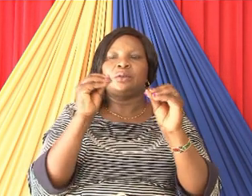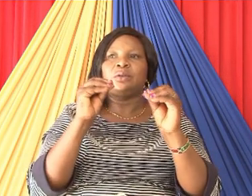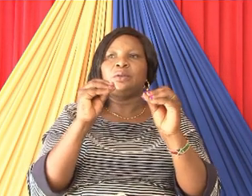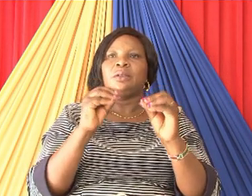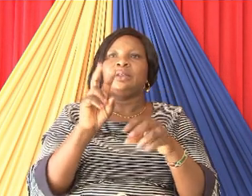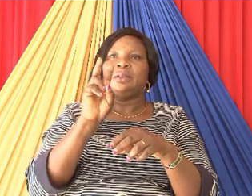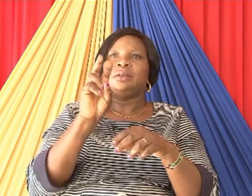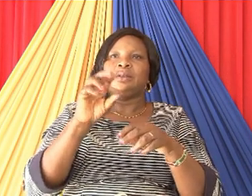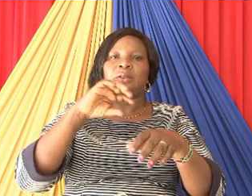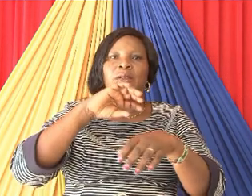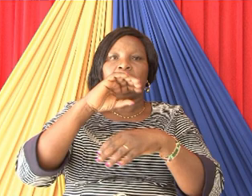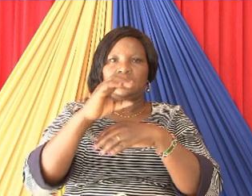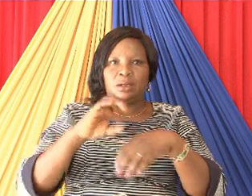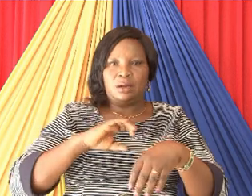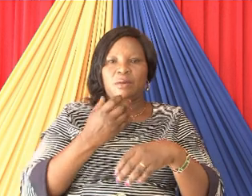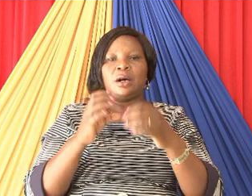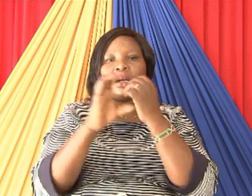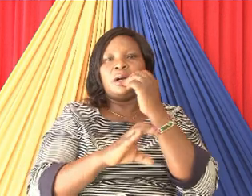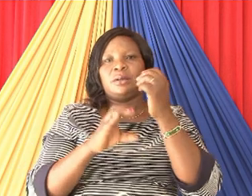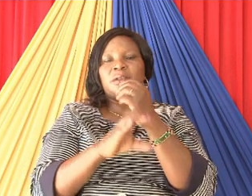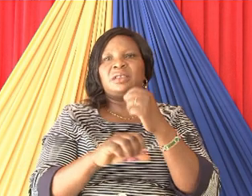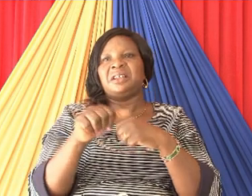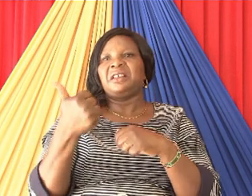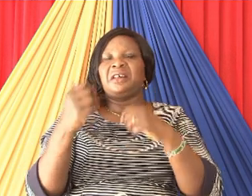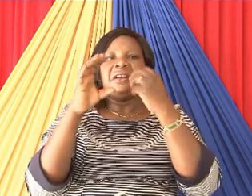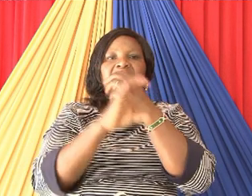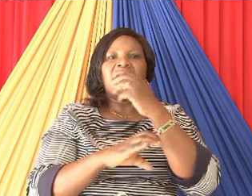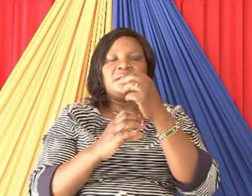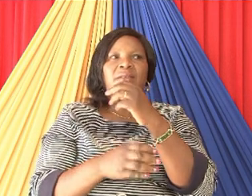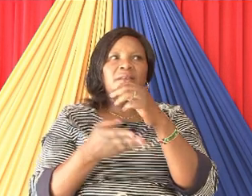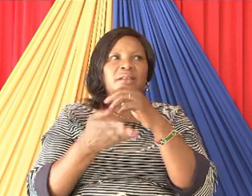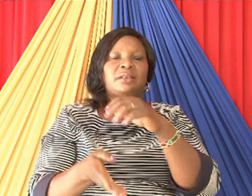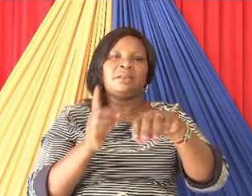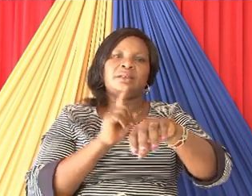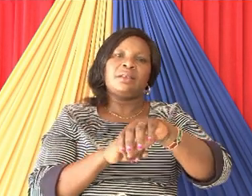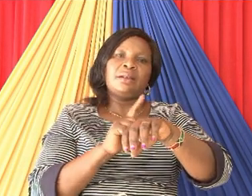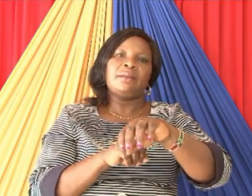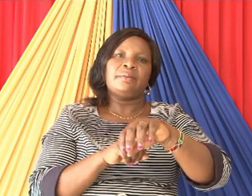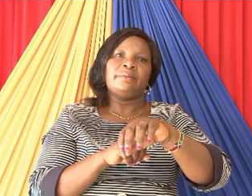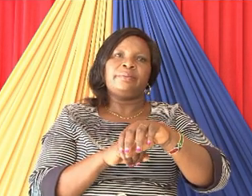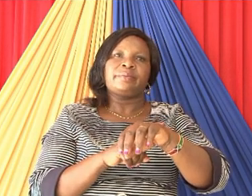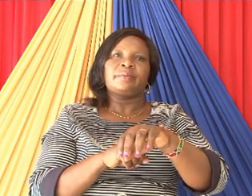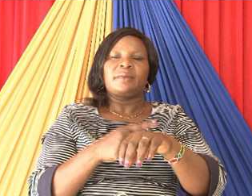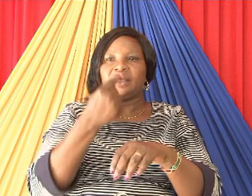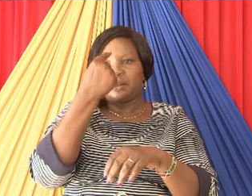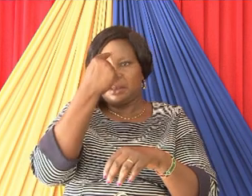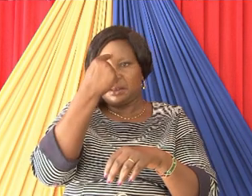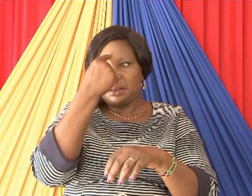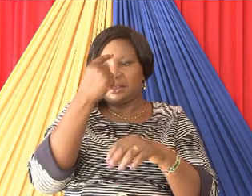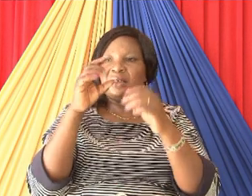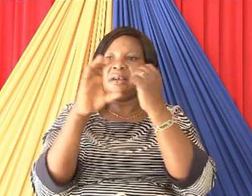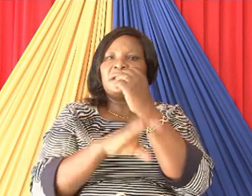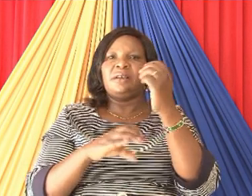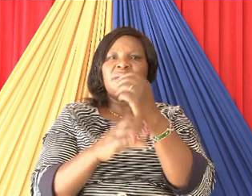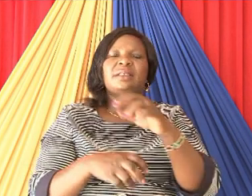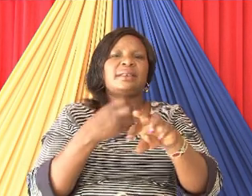angalia nchi yetu, angalia nchi zile zingine, hasa wakati kama huu Mungu wetu, jambo ambalo ni kubwa ni nchi ya India, vile mambo